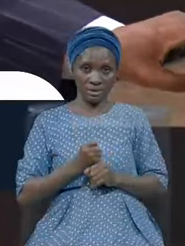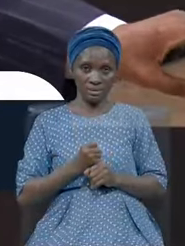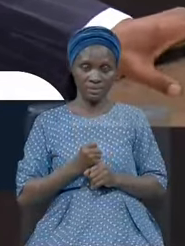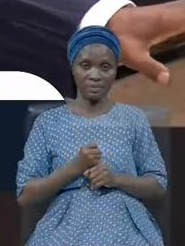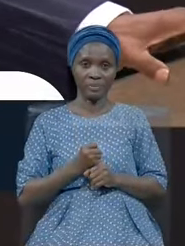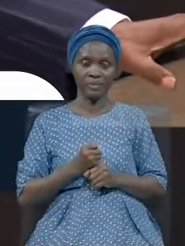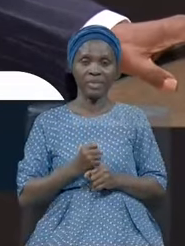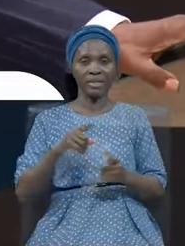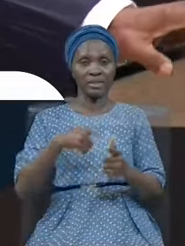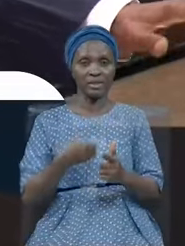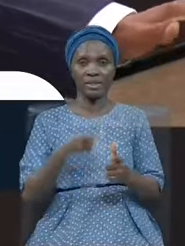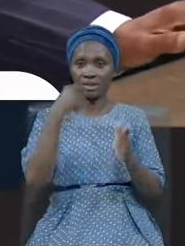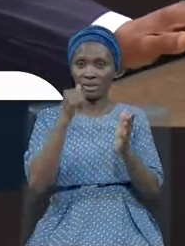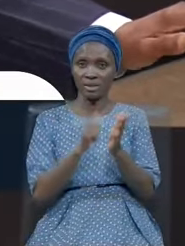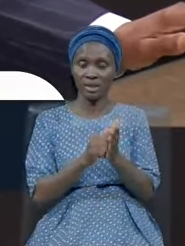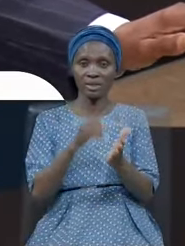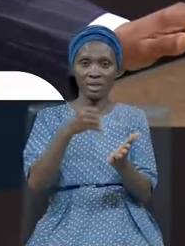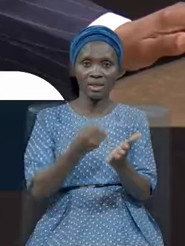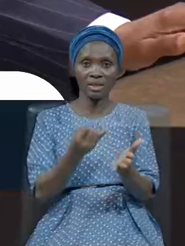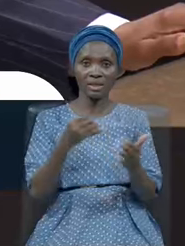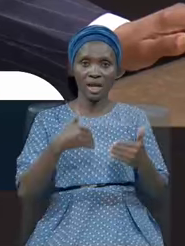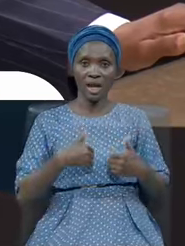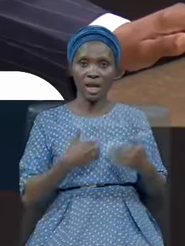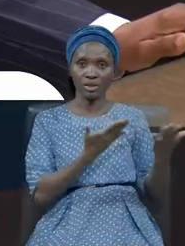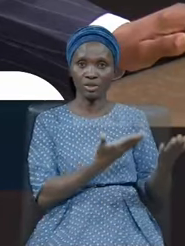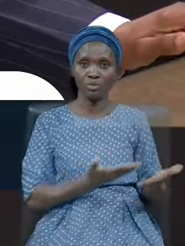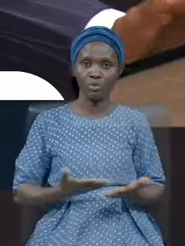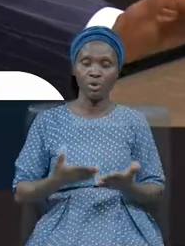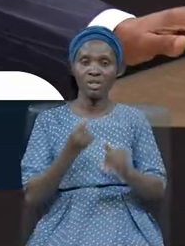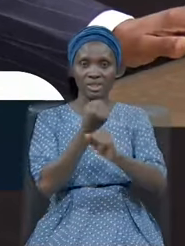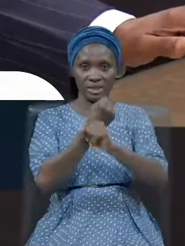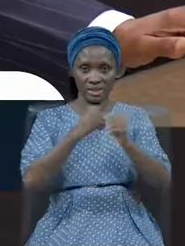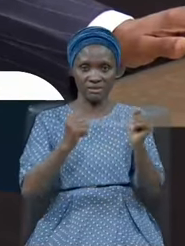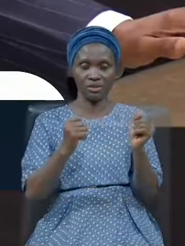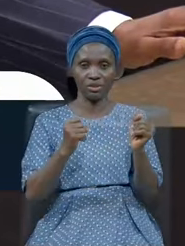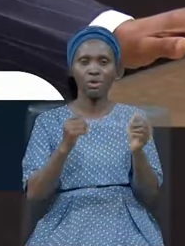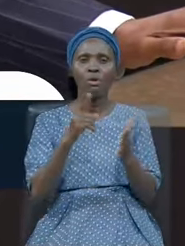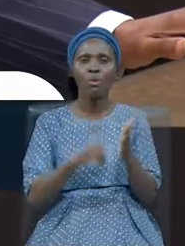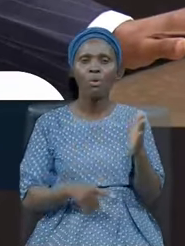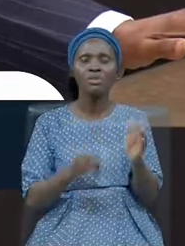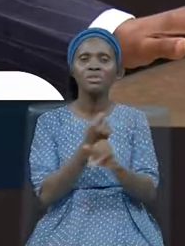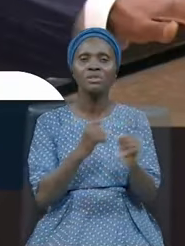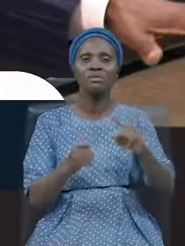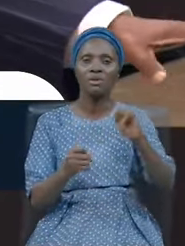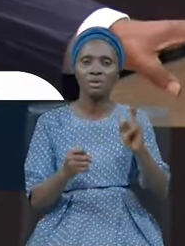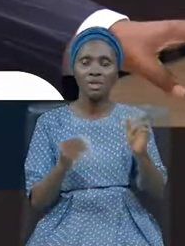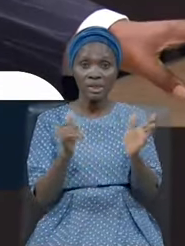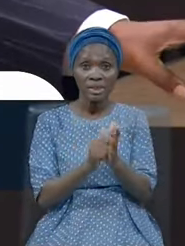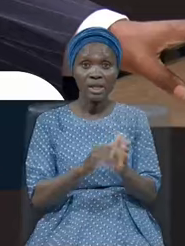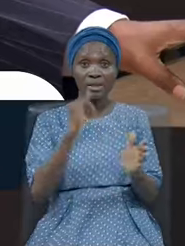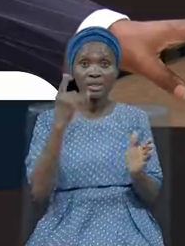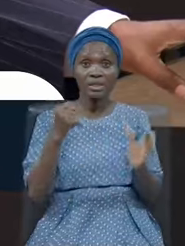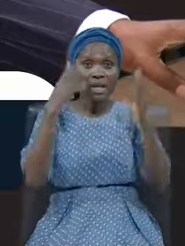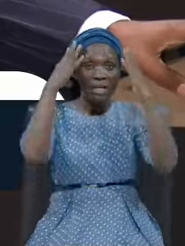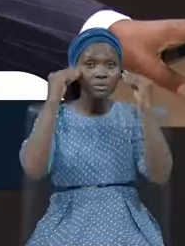dit que cela a porté le salut qu'est-ce que le salut c'est l'expérience